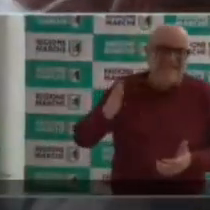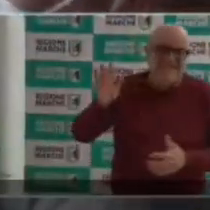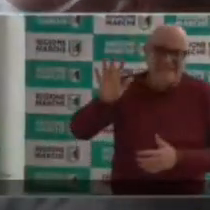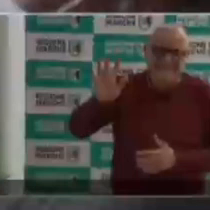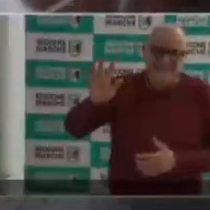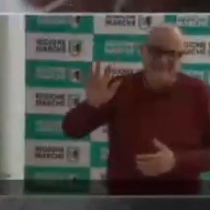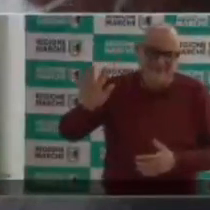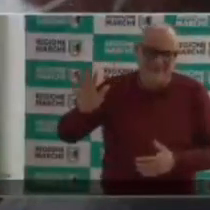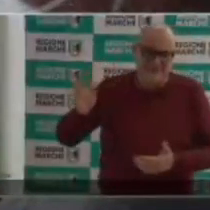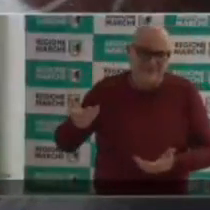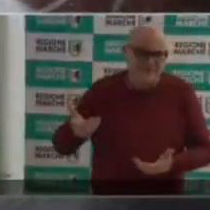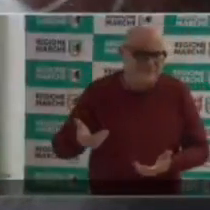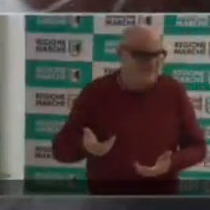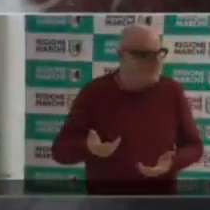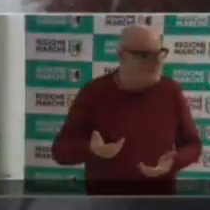sia.